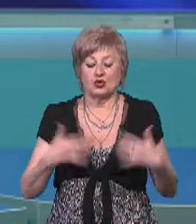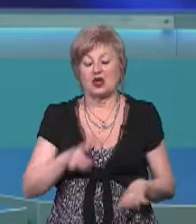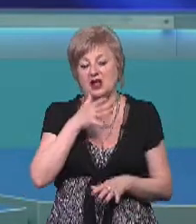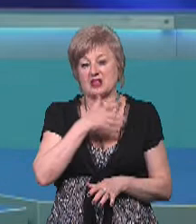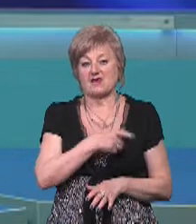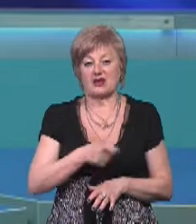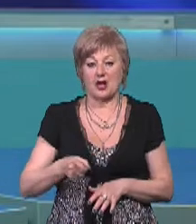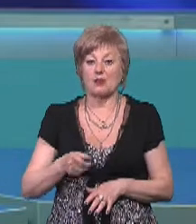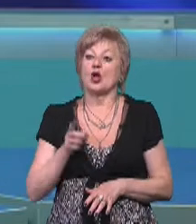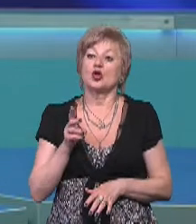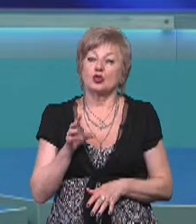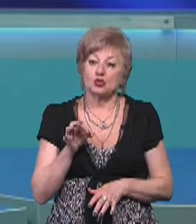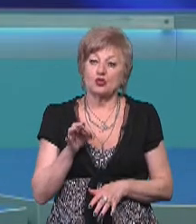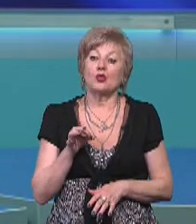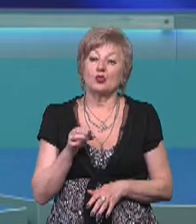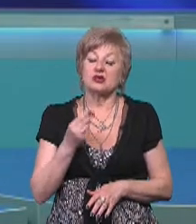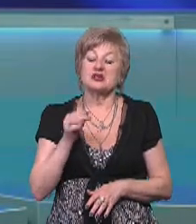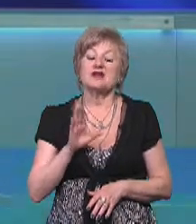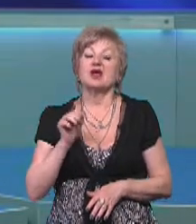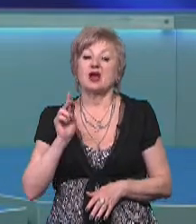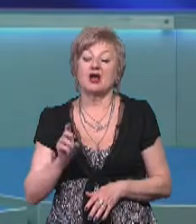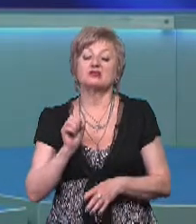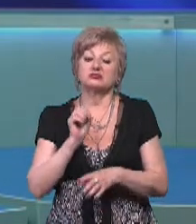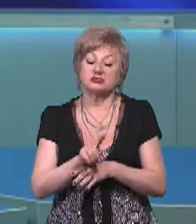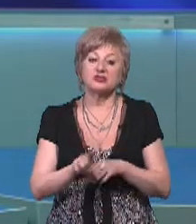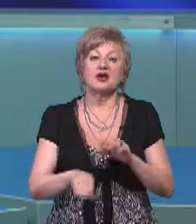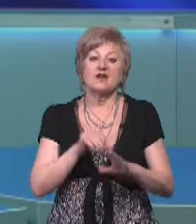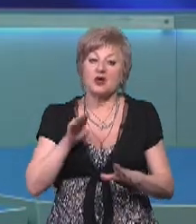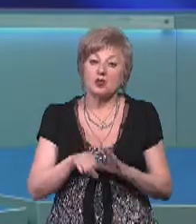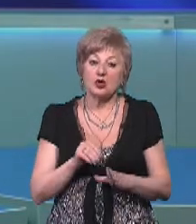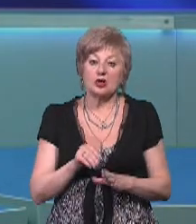час. Але ЦВК призначила вибори, тому що